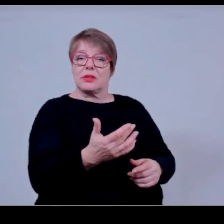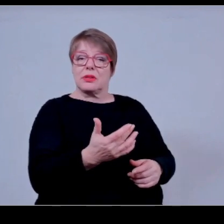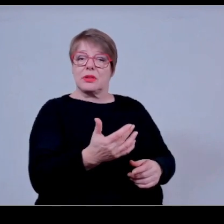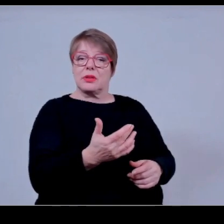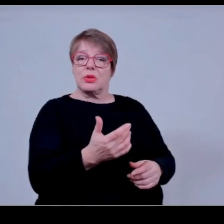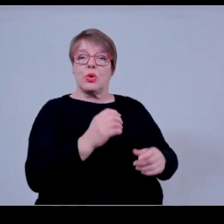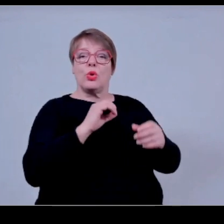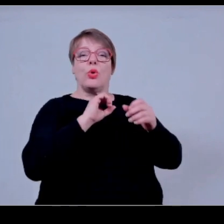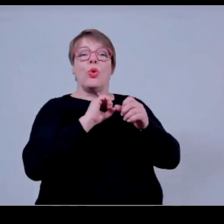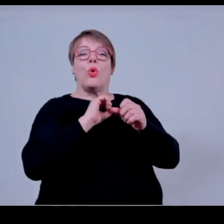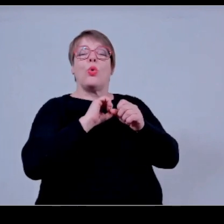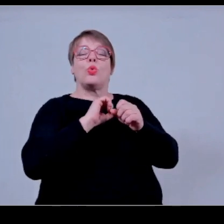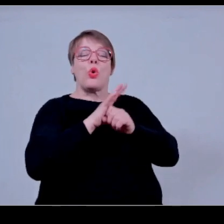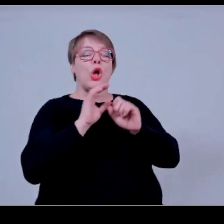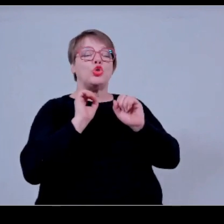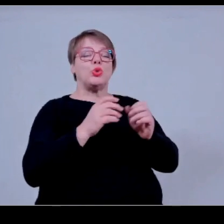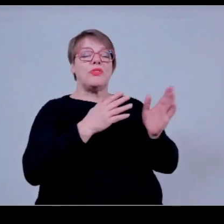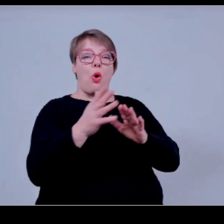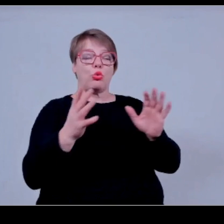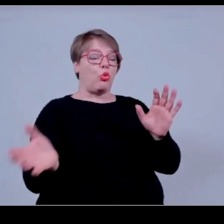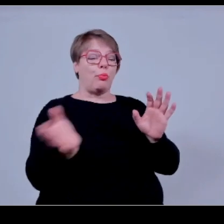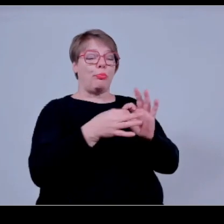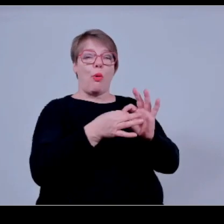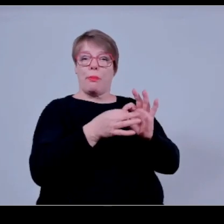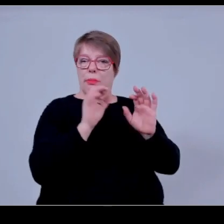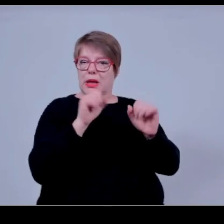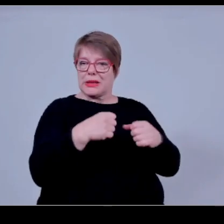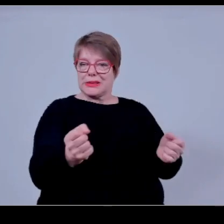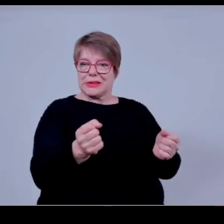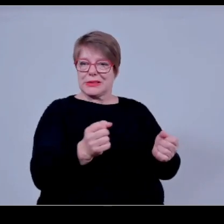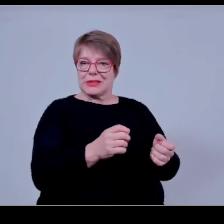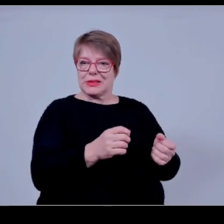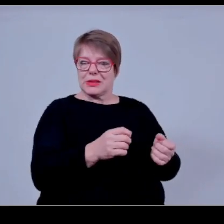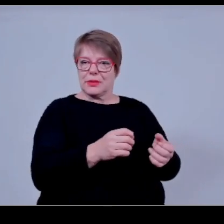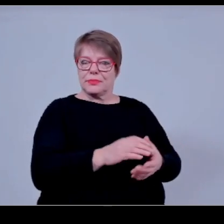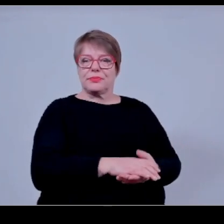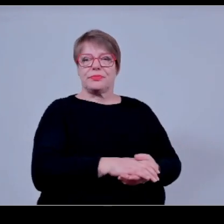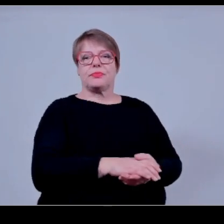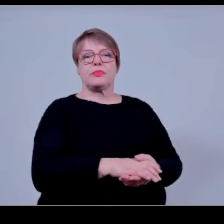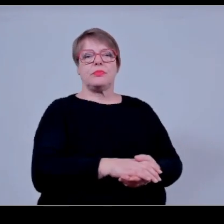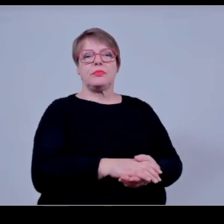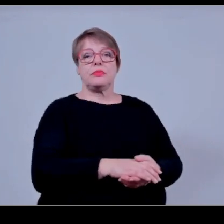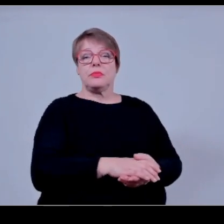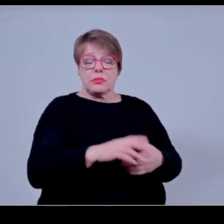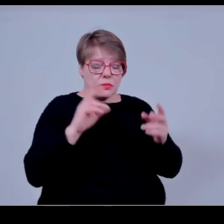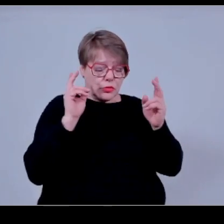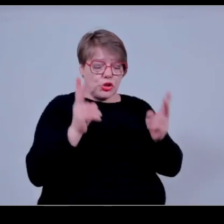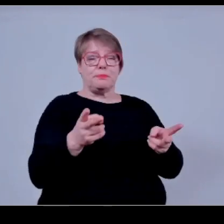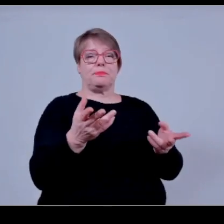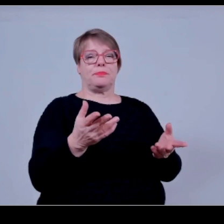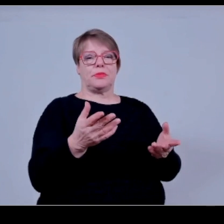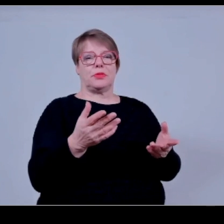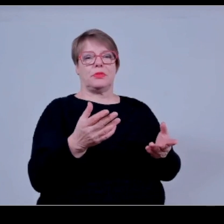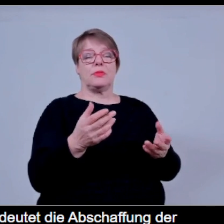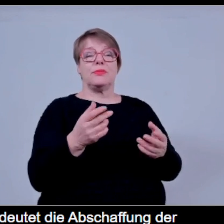richtig, dass die Experten sagen, die Maske macht jetzt auch noch Sinn, weil wir eine hohe Grippewelle haben. Aber es ist eben keine Verpflichtung möglich. Da müsste der